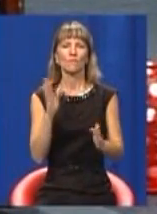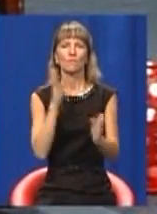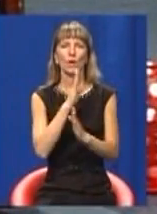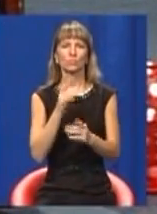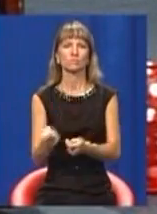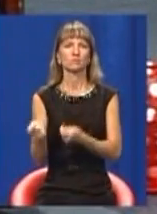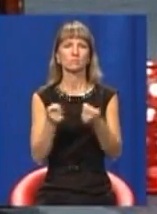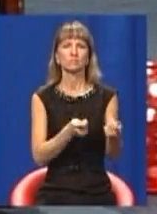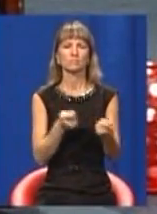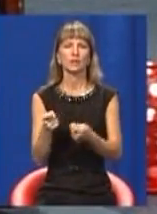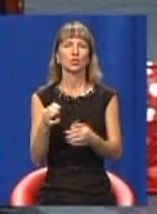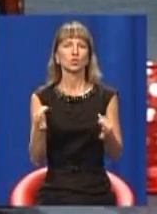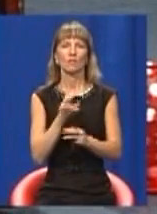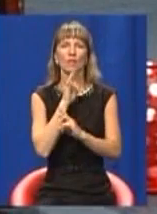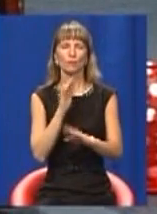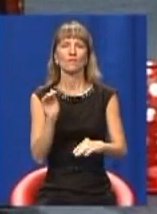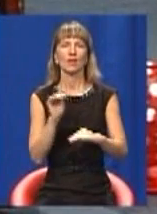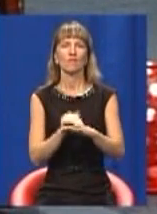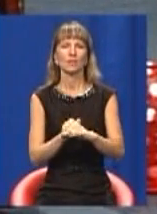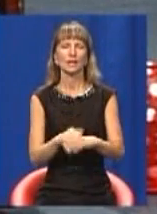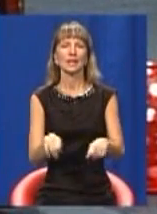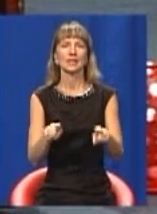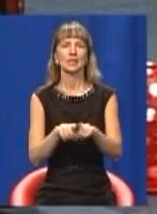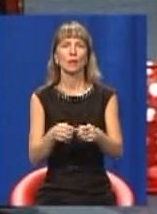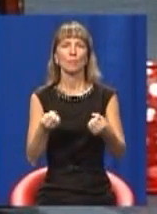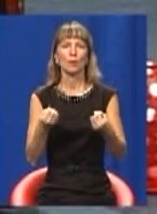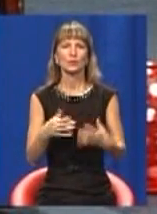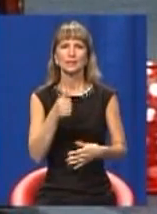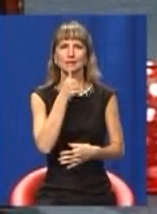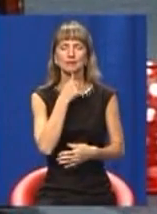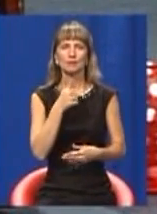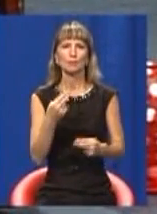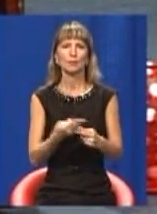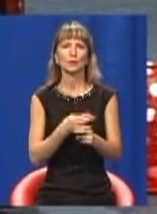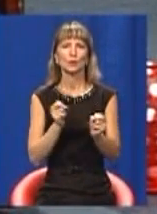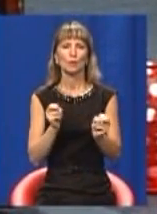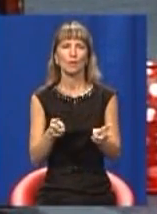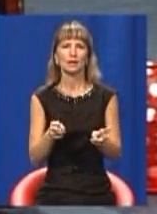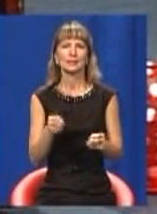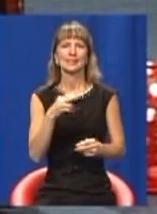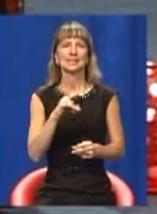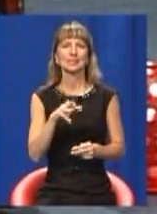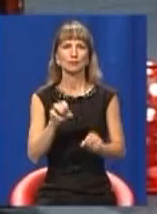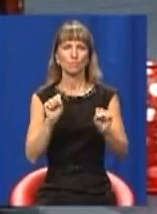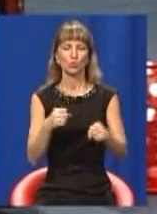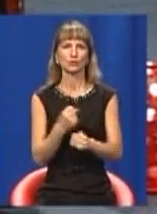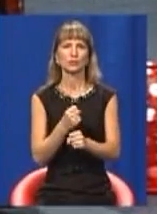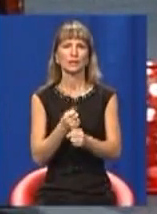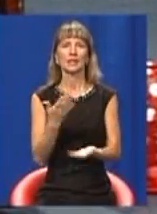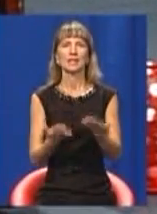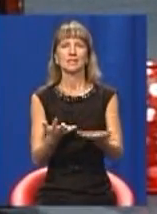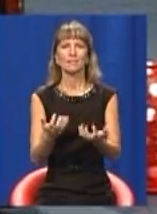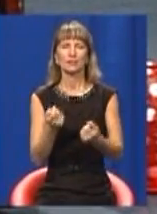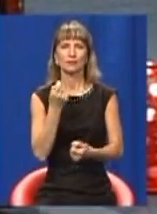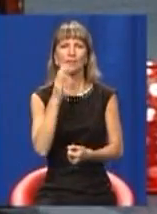деякий час, і нічого з ним не буде. Виявляється, отакий от дуже простий експеримент, безпечний навіть, і димовуху можна зробити, якщо взяти там